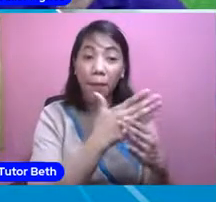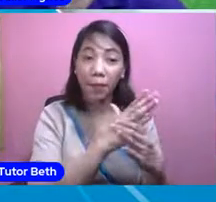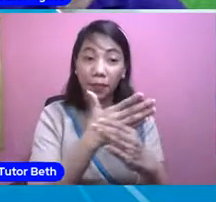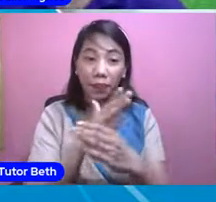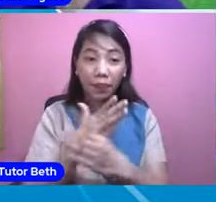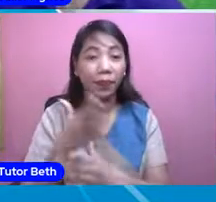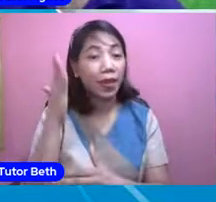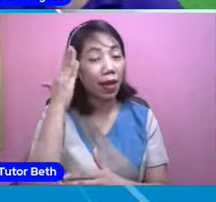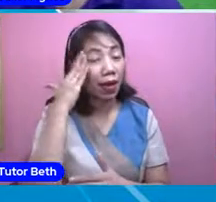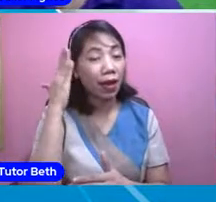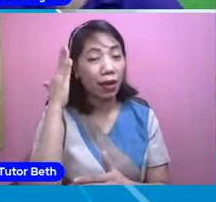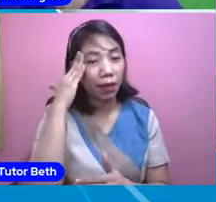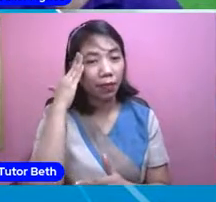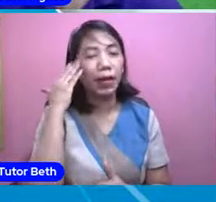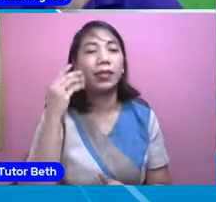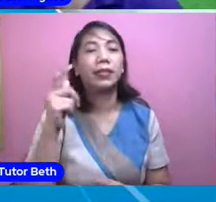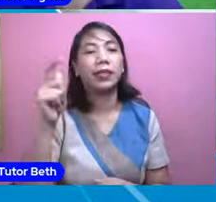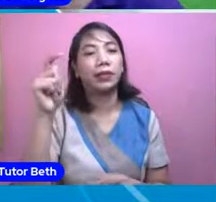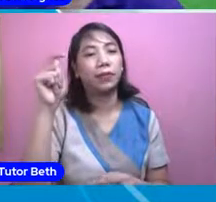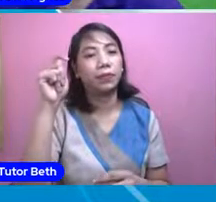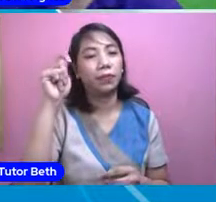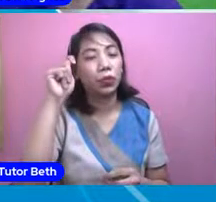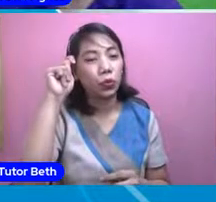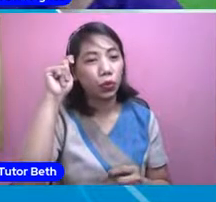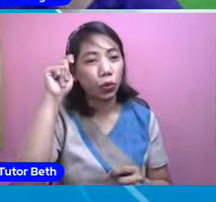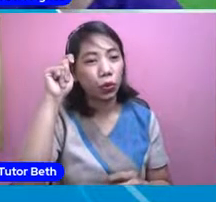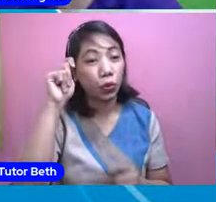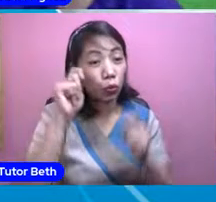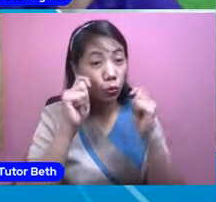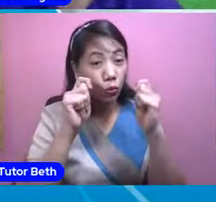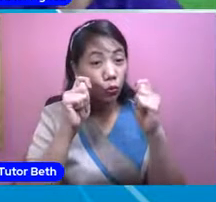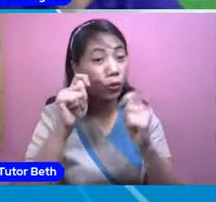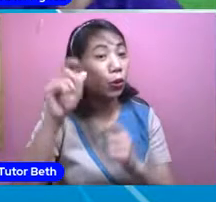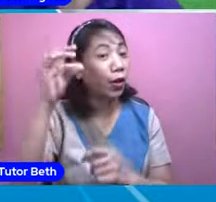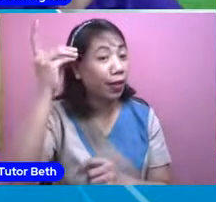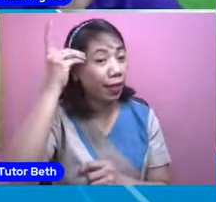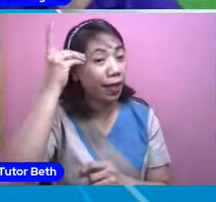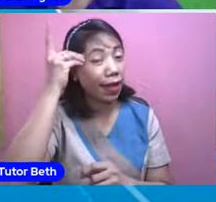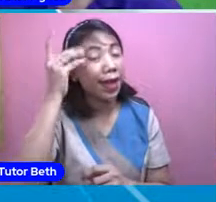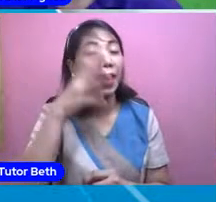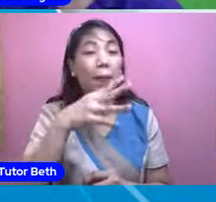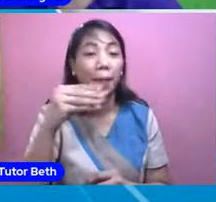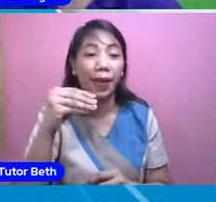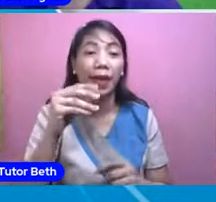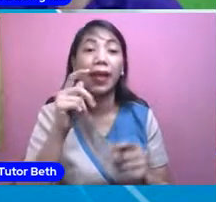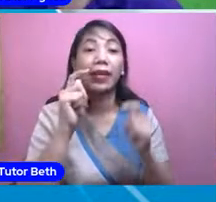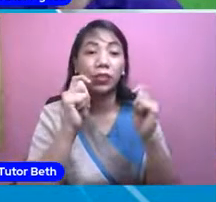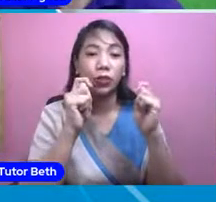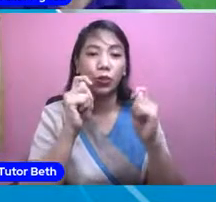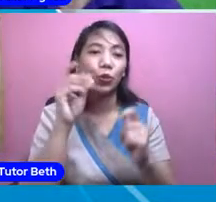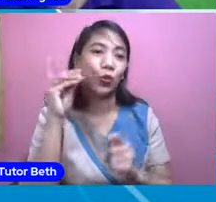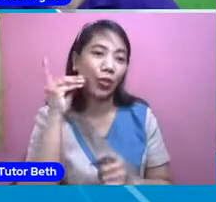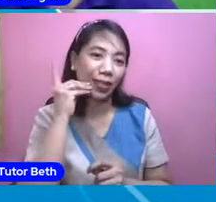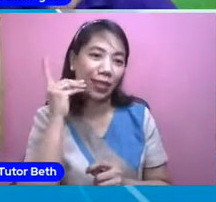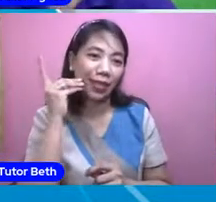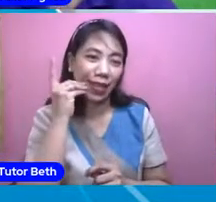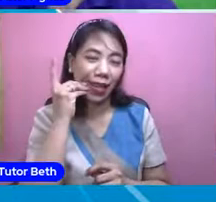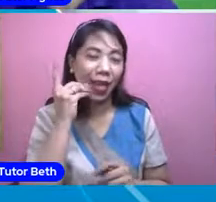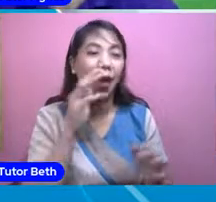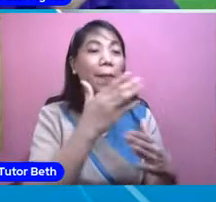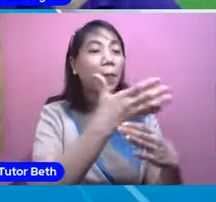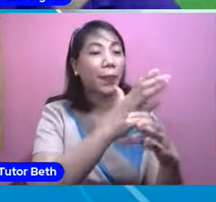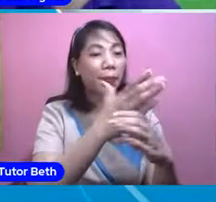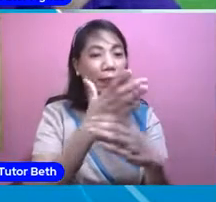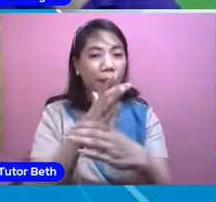bagong kaalaman sa inyo. Sila po si Tutor Dem at Tutor Dalin. Ibabahagi po